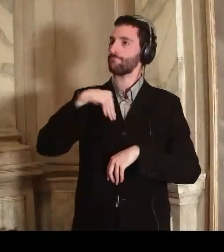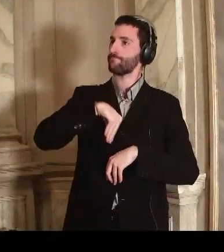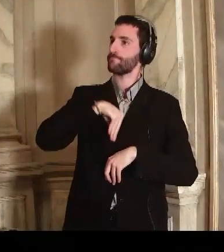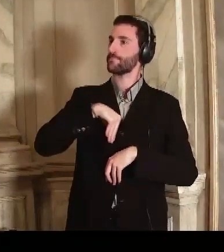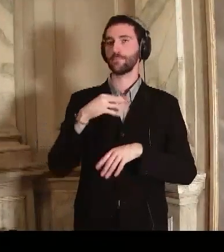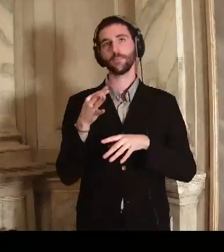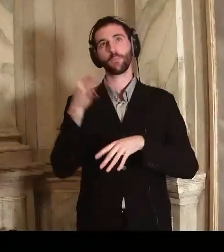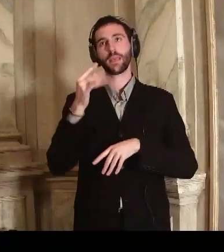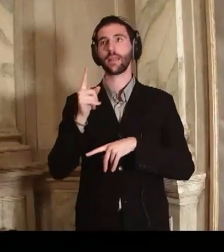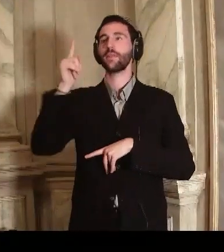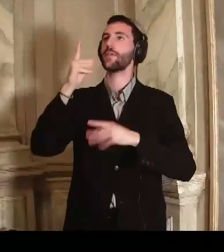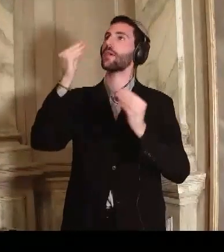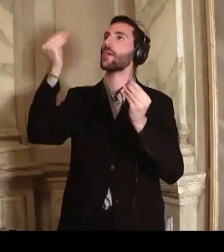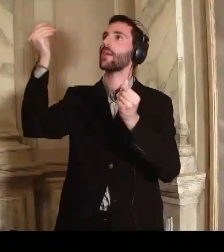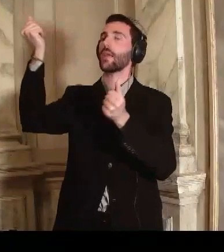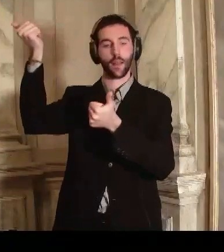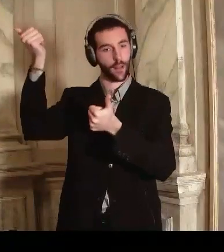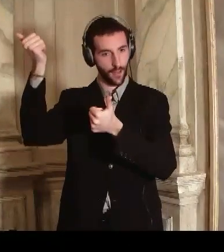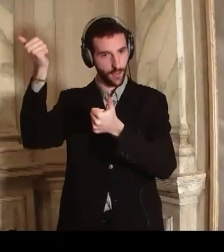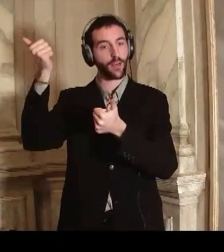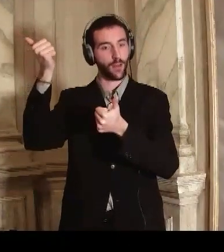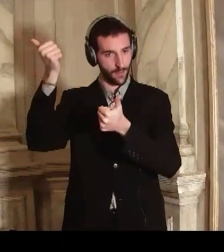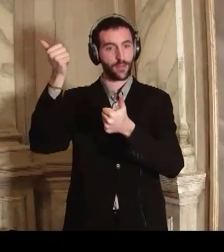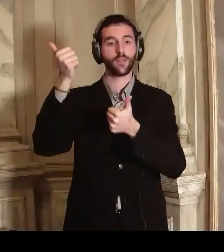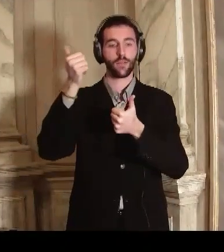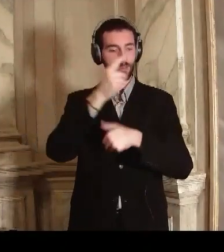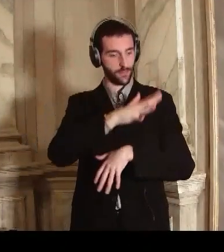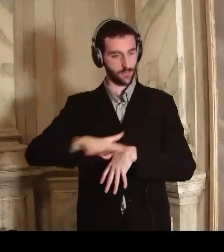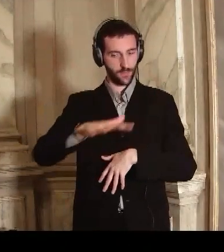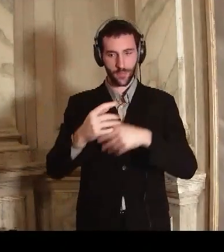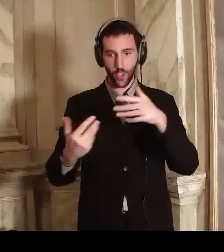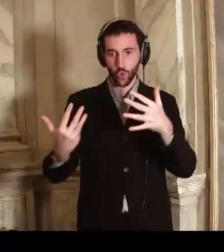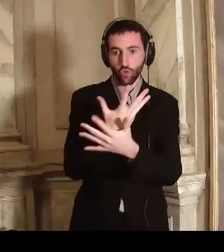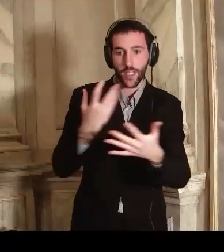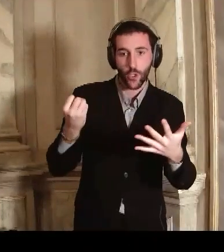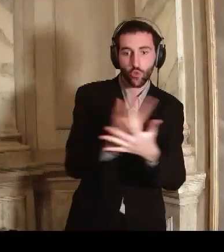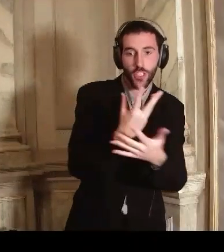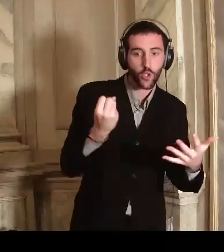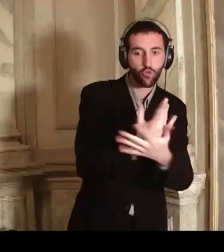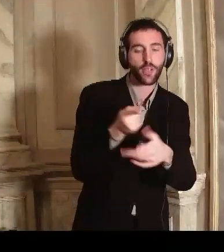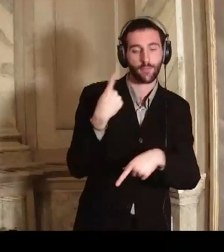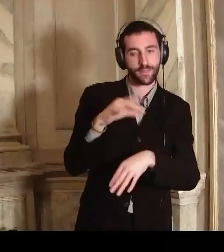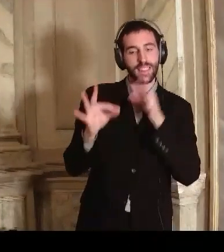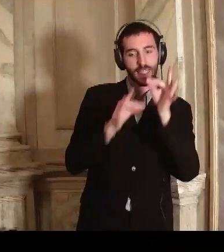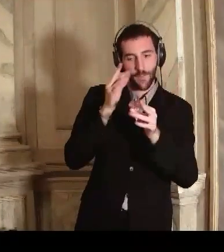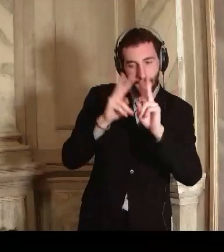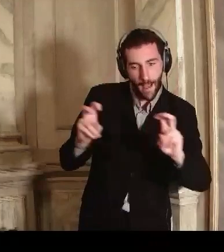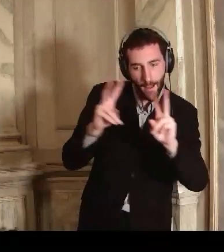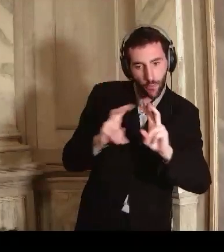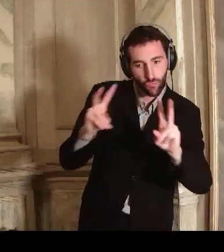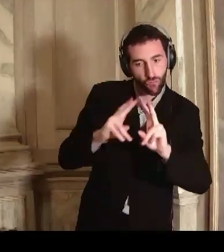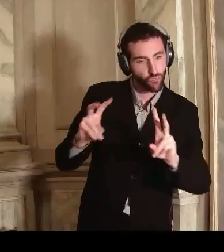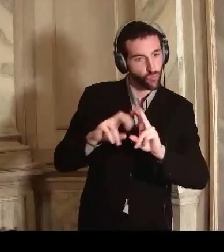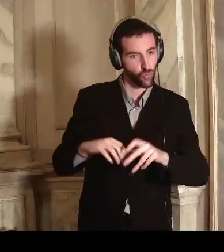gli eventi e dar loro un significato, restituendoci le capacità residue da rimettere in